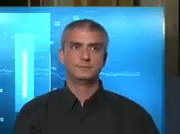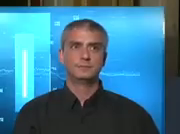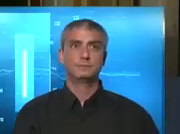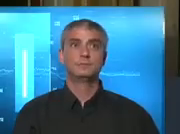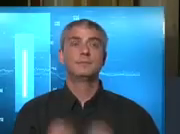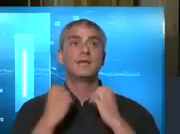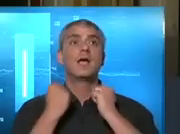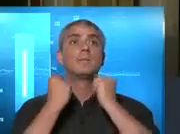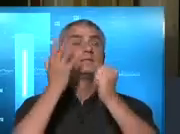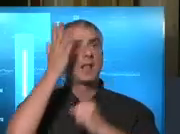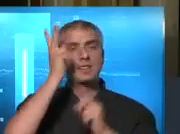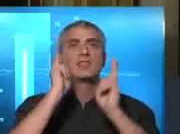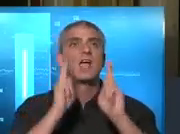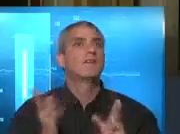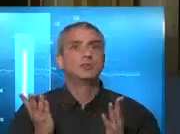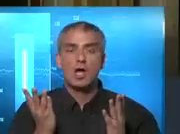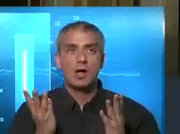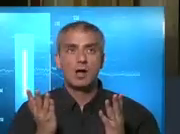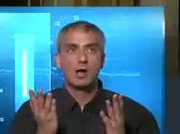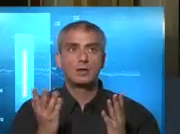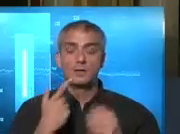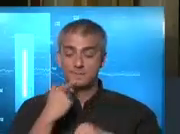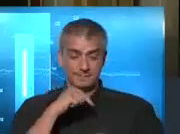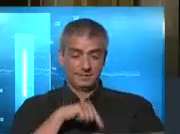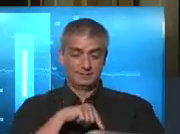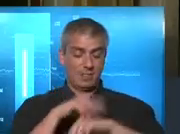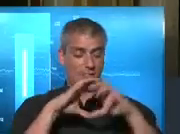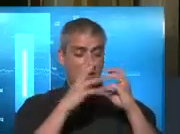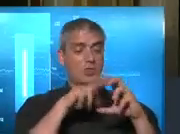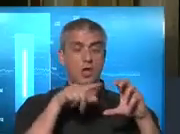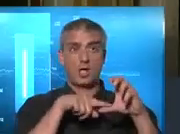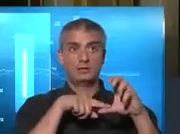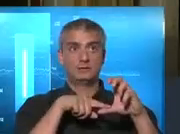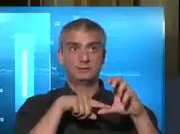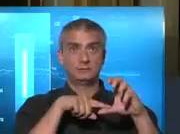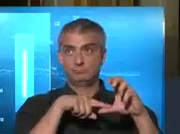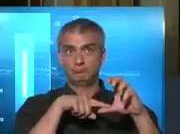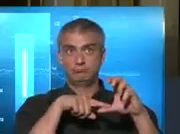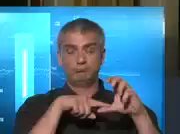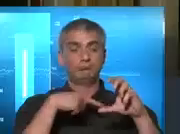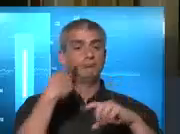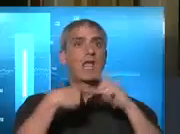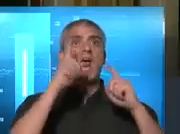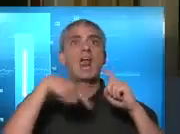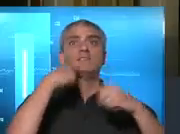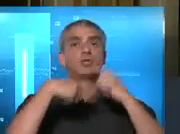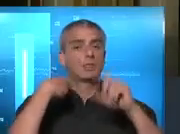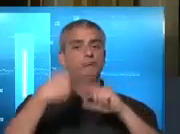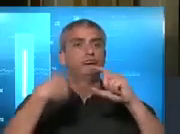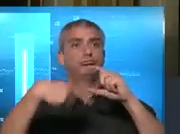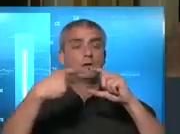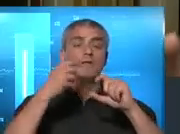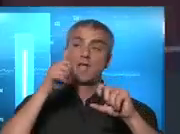מסע לעתיד אפשרי במובן הזה שבזמן שבכדור הארץ יחלפו אלפי שנים,